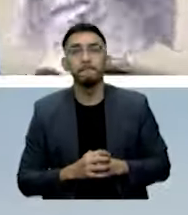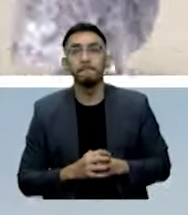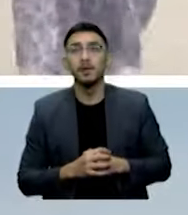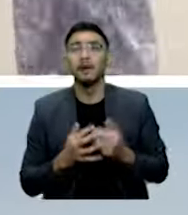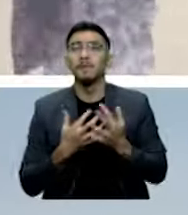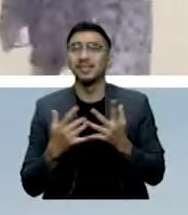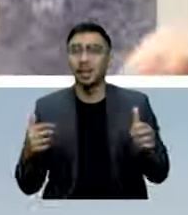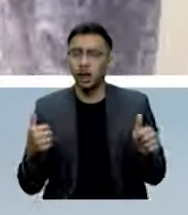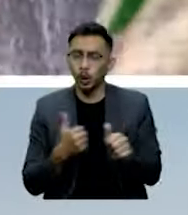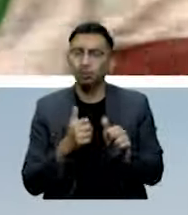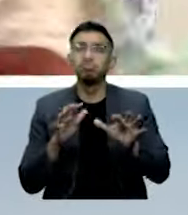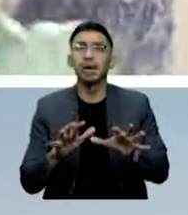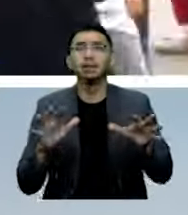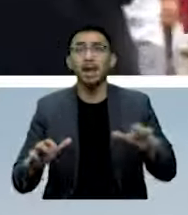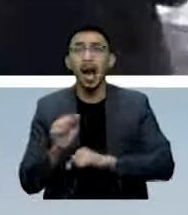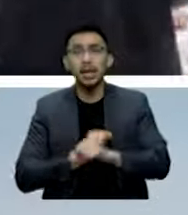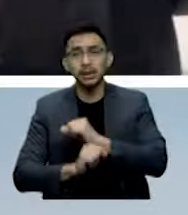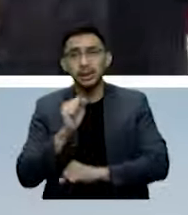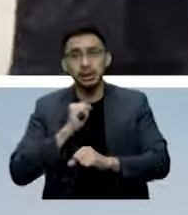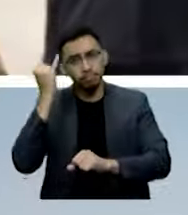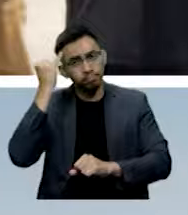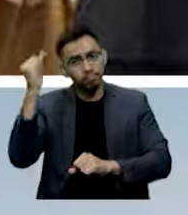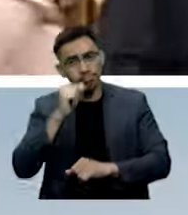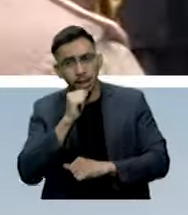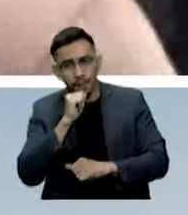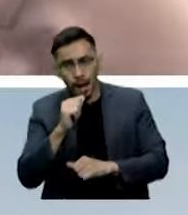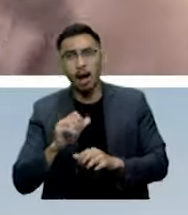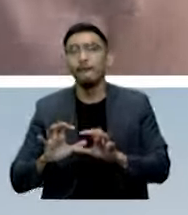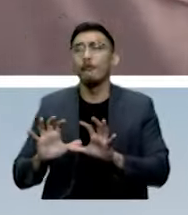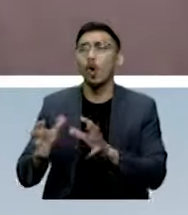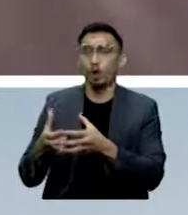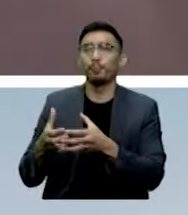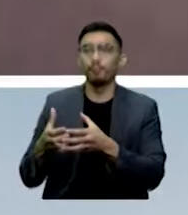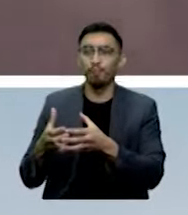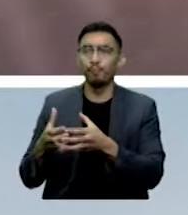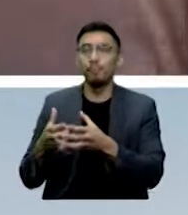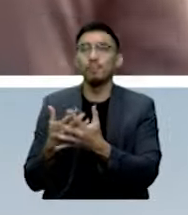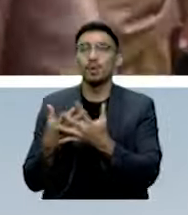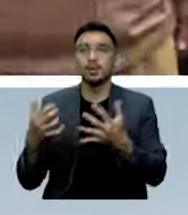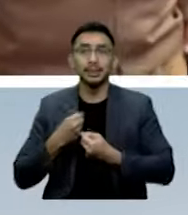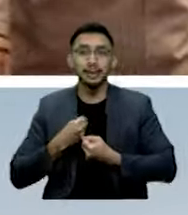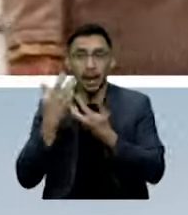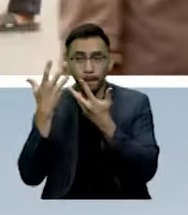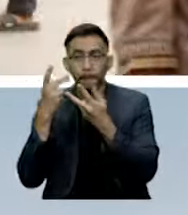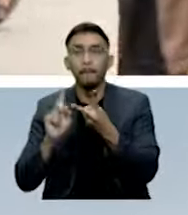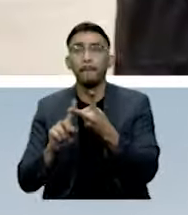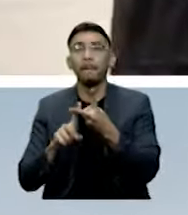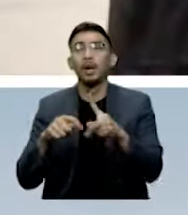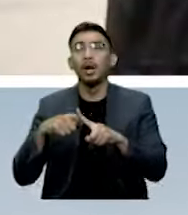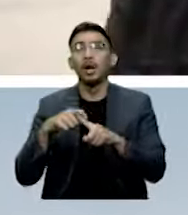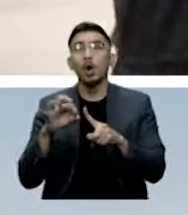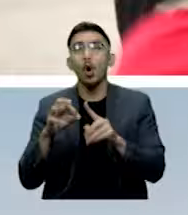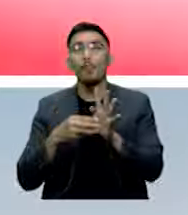bela Palestina ini diinisiasi oleh Majelis Ormas Islam dan juga Komite Indonesia Bela Baitul Maqdis yang merupakan bagian